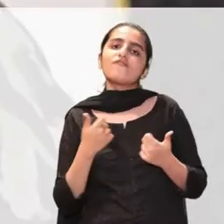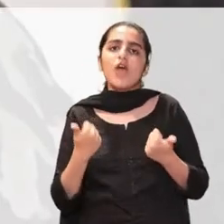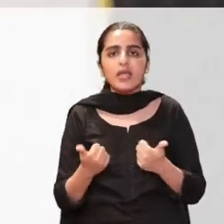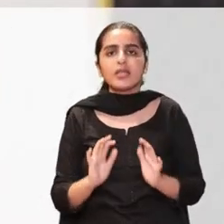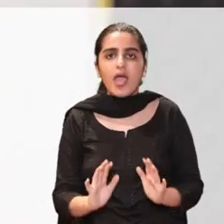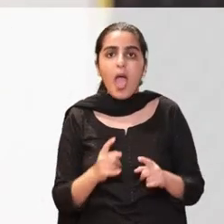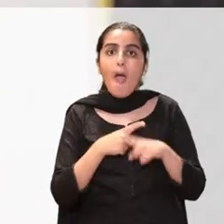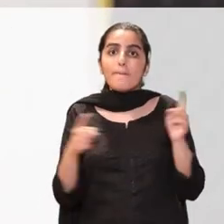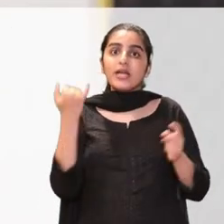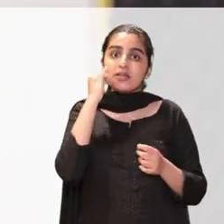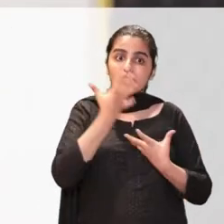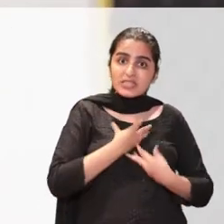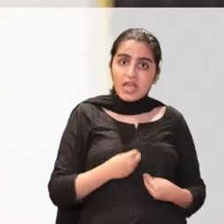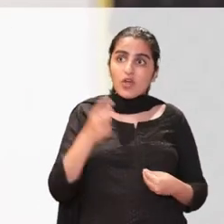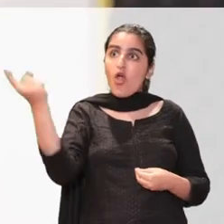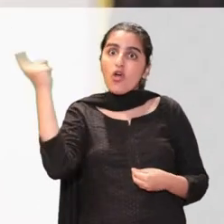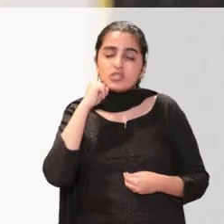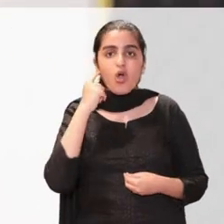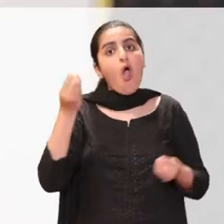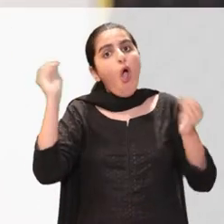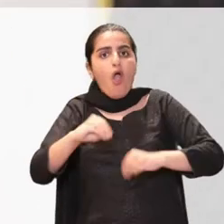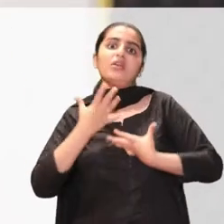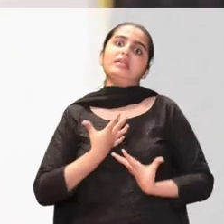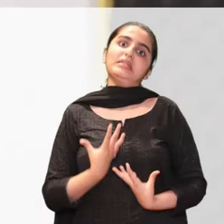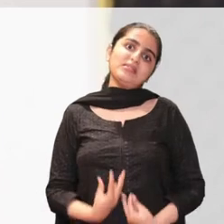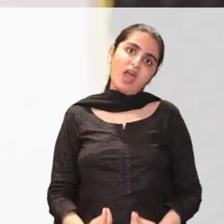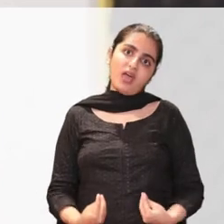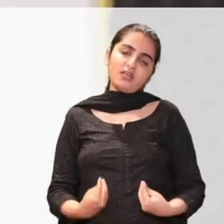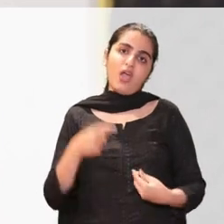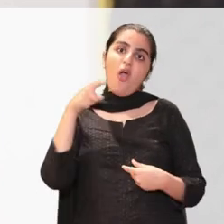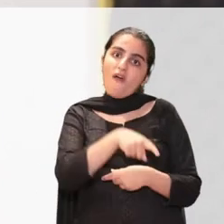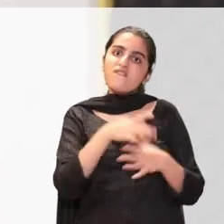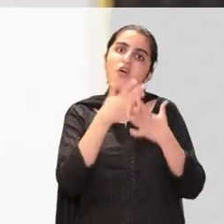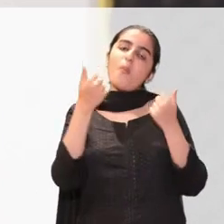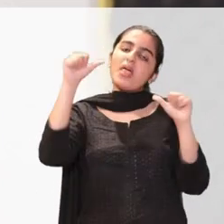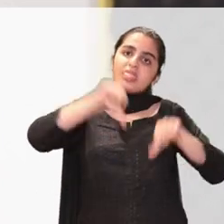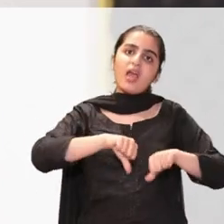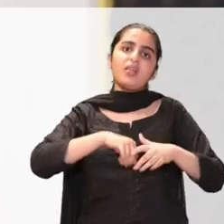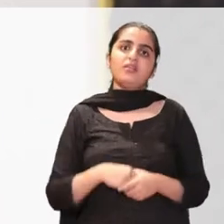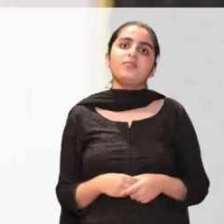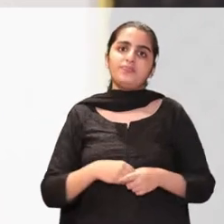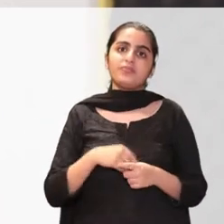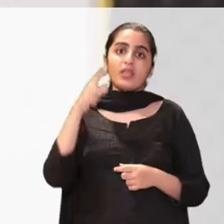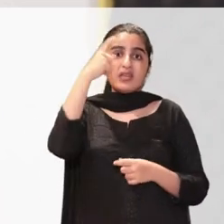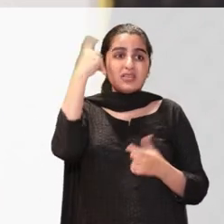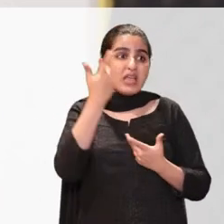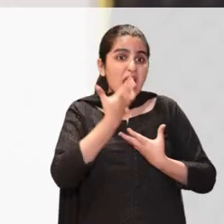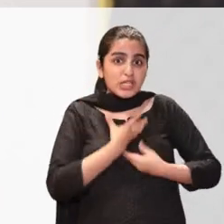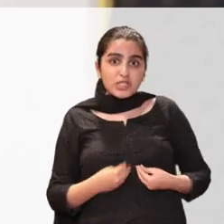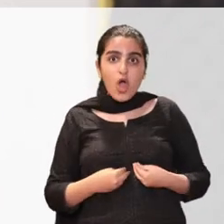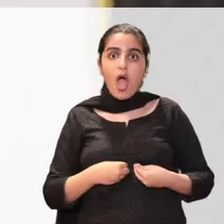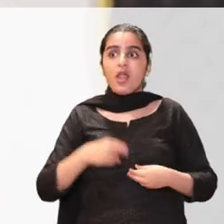अश्लील मुझे लगता भी लाइक वॉटर में और ऑन वेग को विद द फ्लोर डोंट टेक टेंशन लाइव्स टू शॉर्ट टो बे शेयर्ड